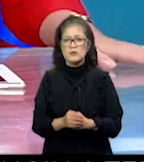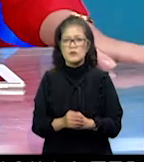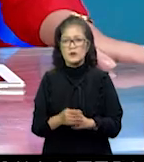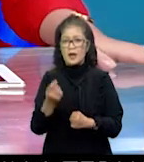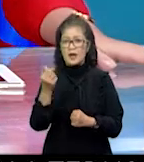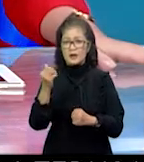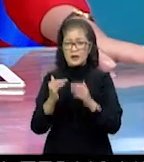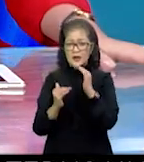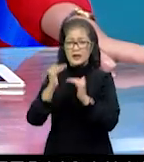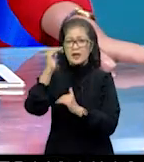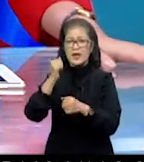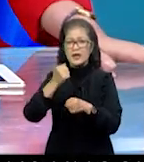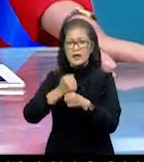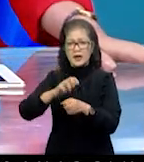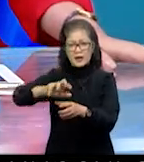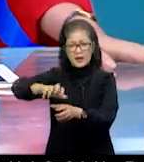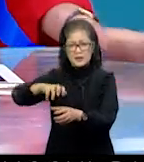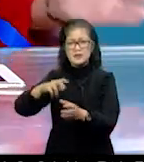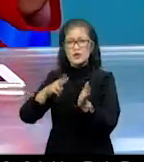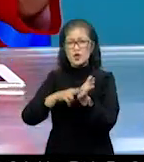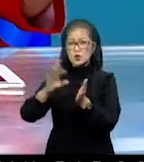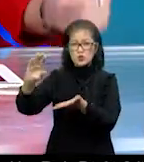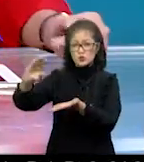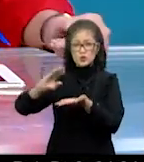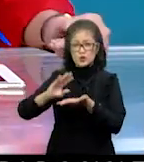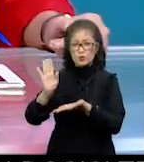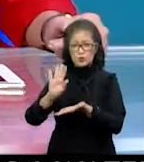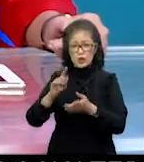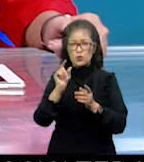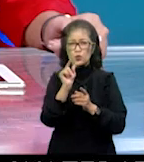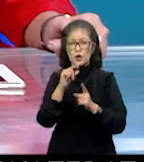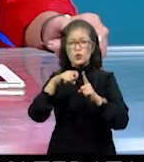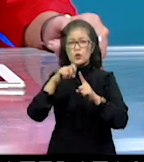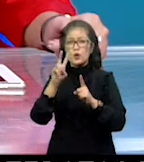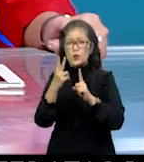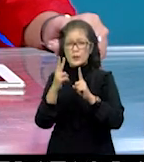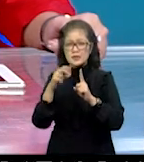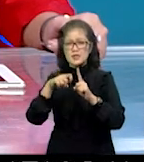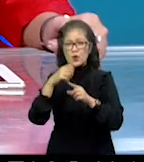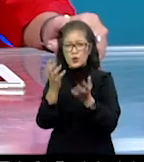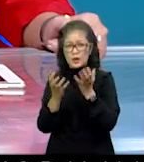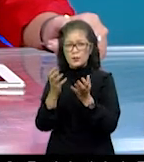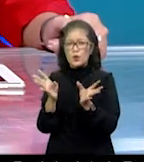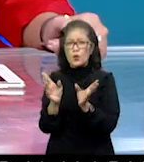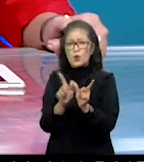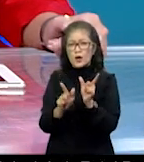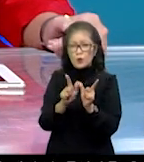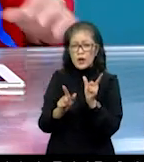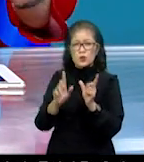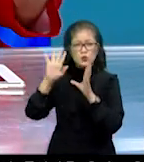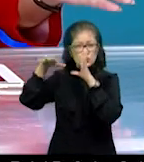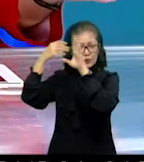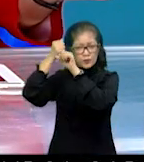Pemirsa, naiknya harga gas LPG non-subsidi ukuran 12 kg membuat sejumlah warung makan di Mandailing Natal, Sumatera